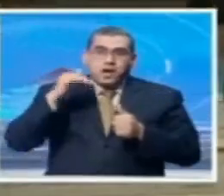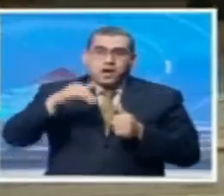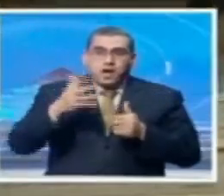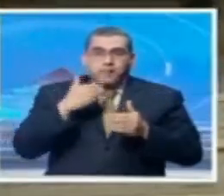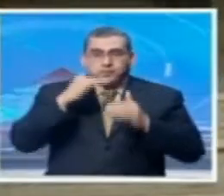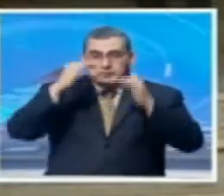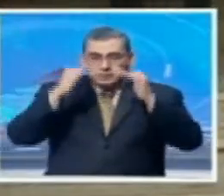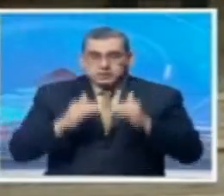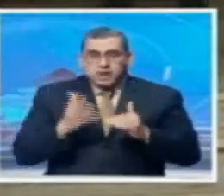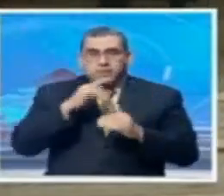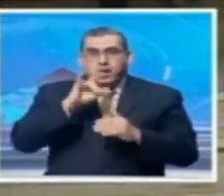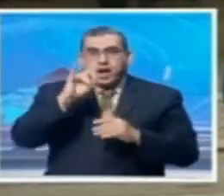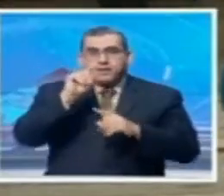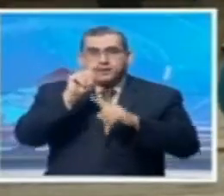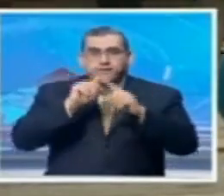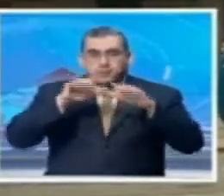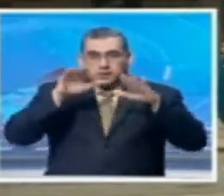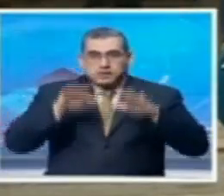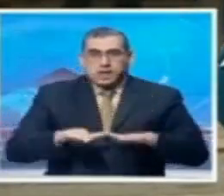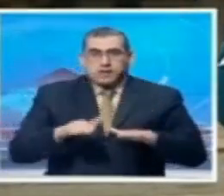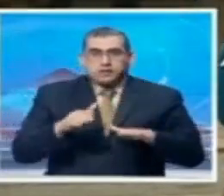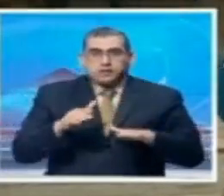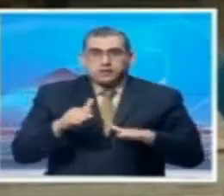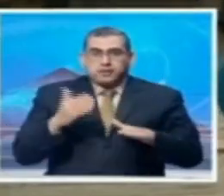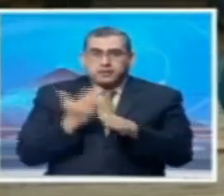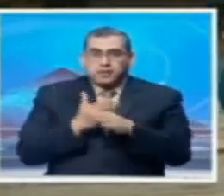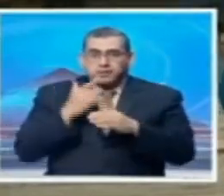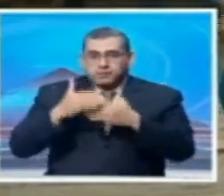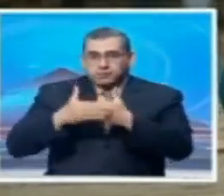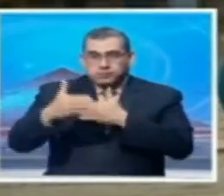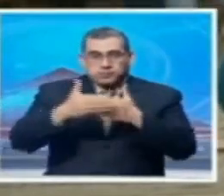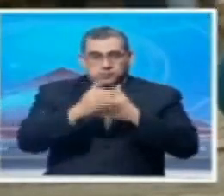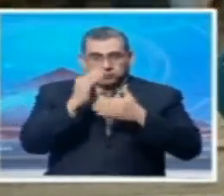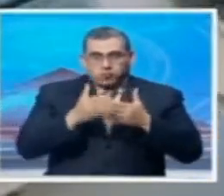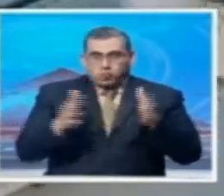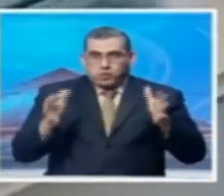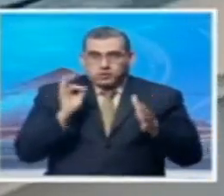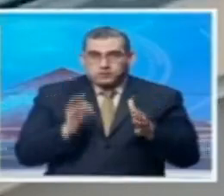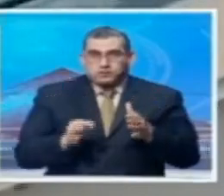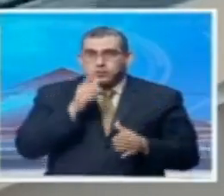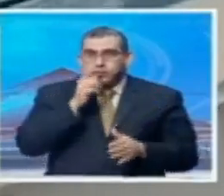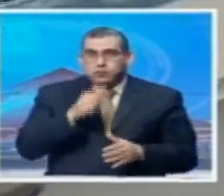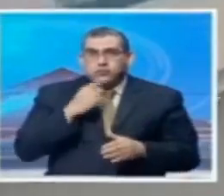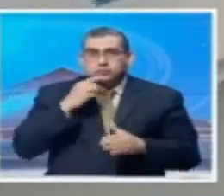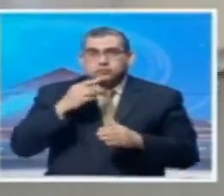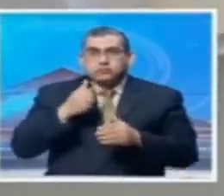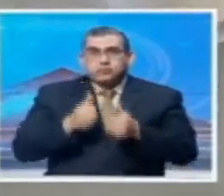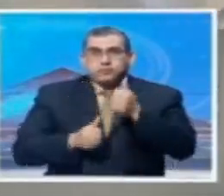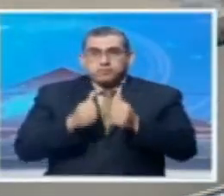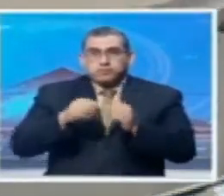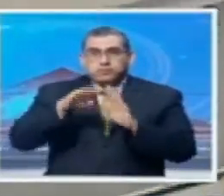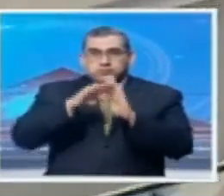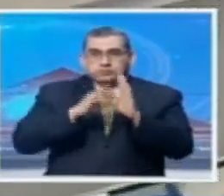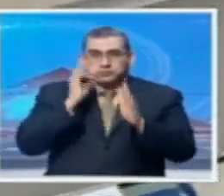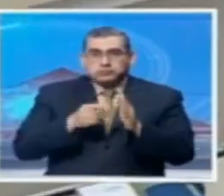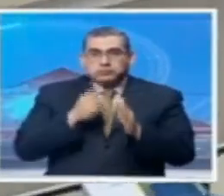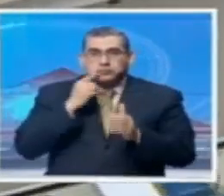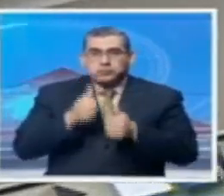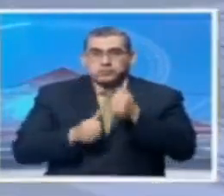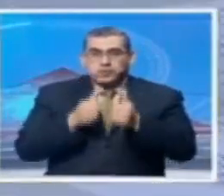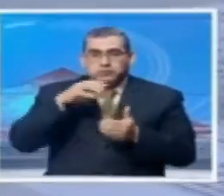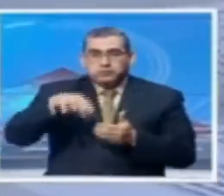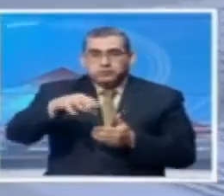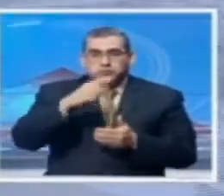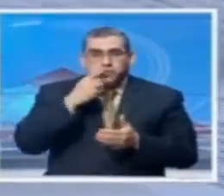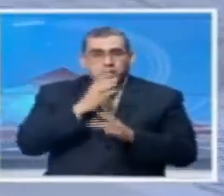بيها أخباك للنص عشان نحقق التباعد أخباك بين الطلاب. انتظام لسير الدراسة والامتحانات على مستوى